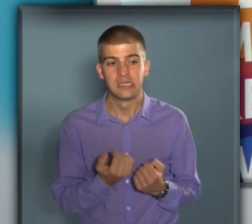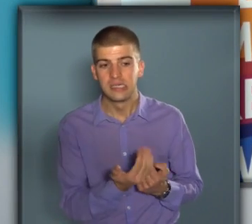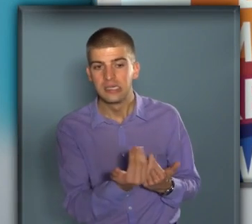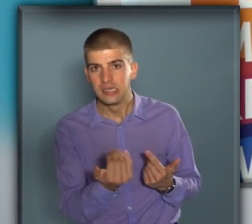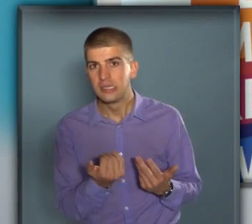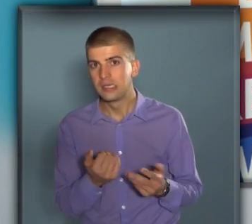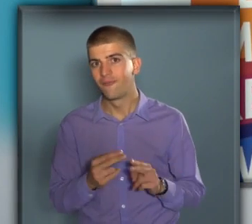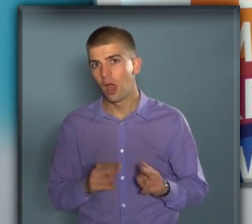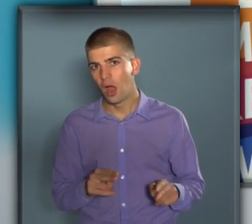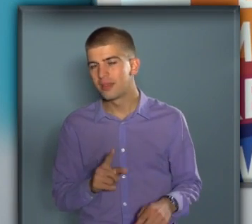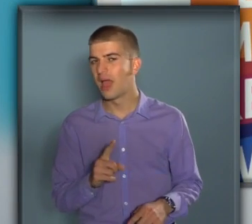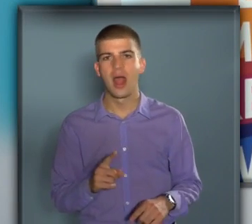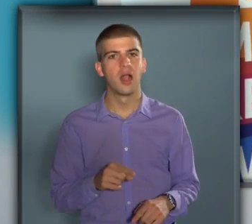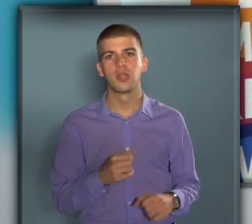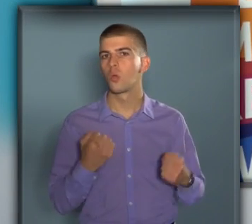meg programjaink,